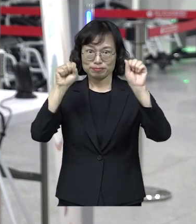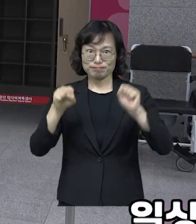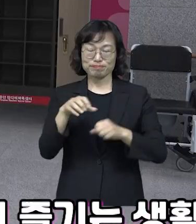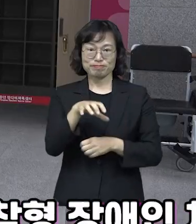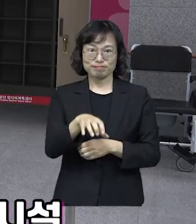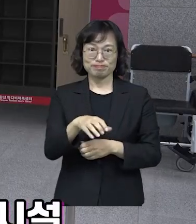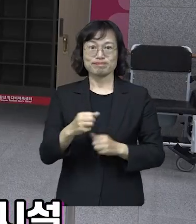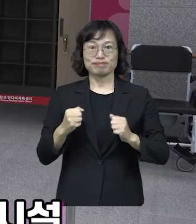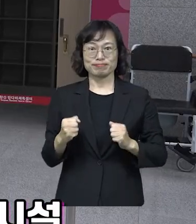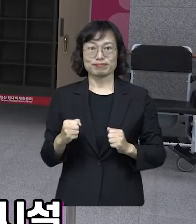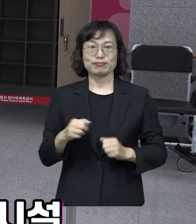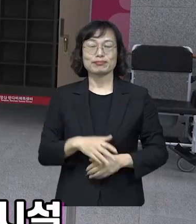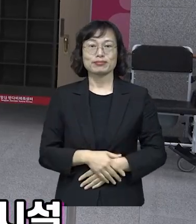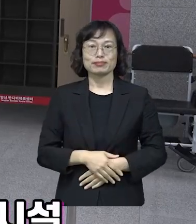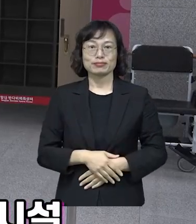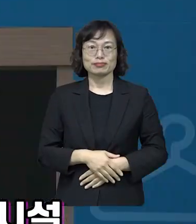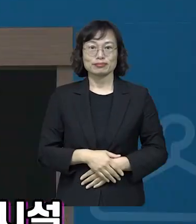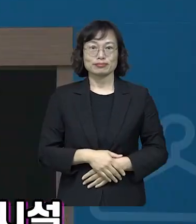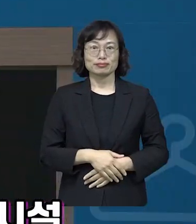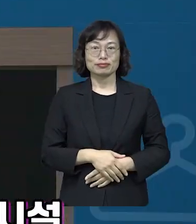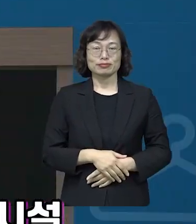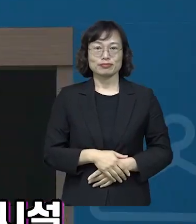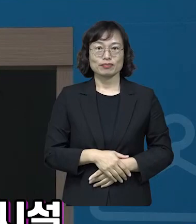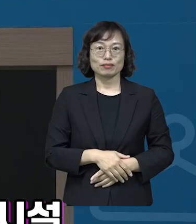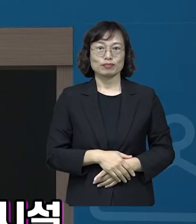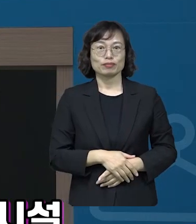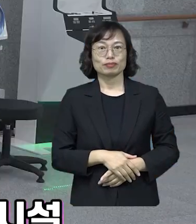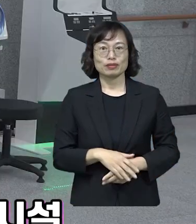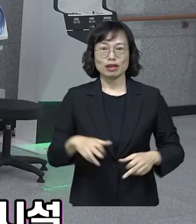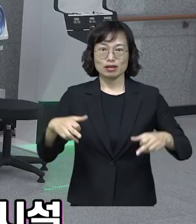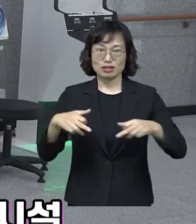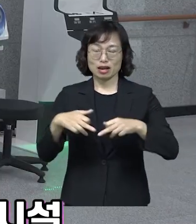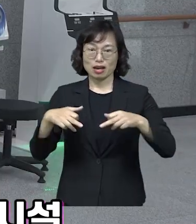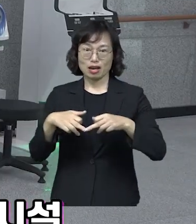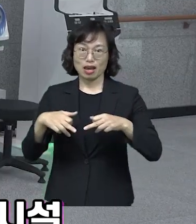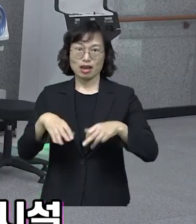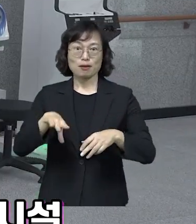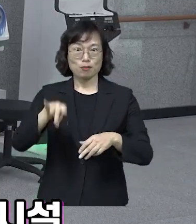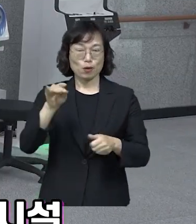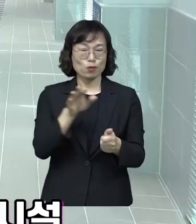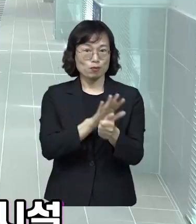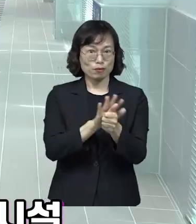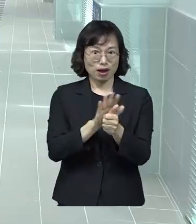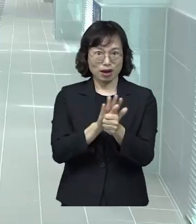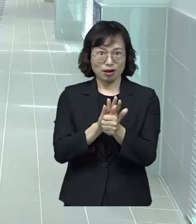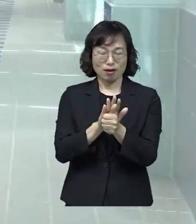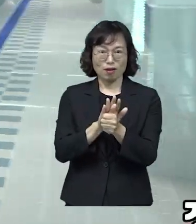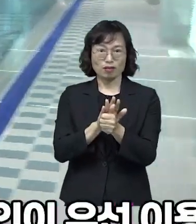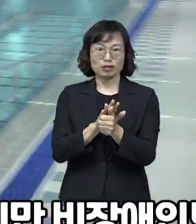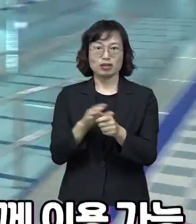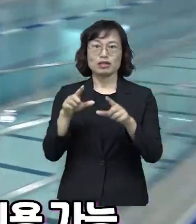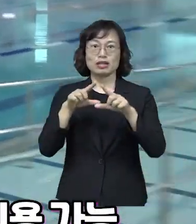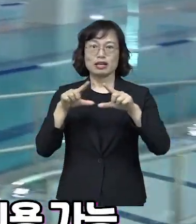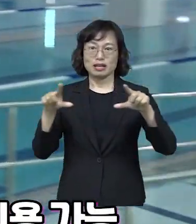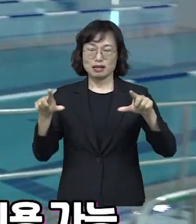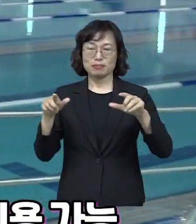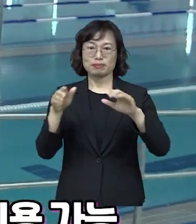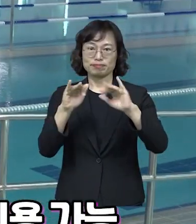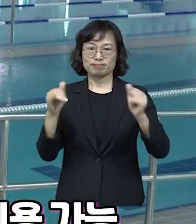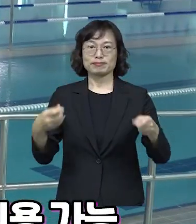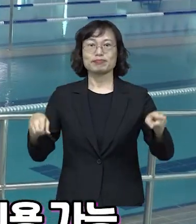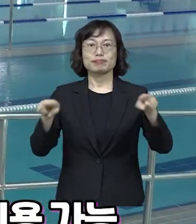인사드립니다. 반다비 체육센터는 일상에서 즐기는 생활밀착형 장애인 체육시설로 장애인이 우선적으로